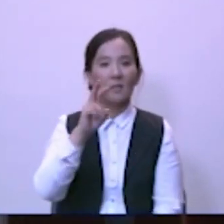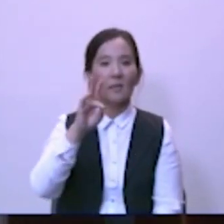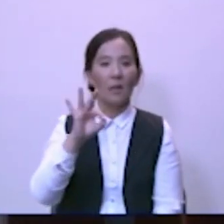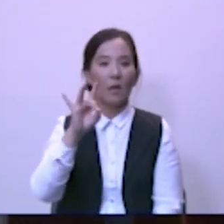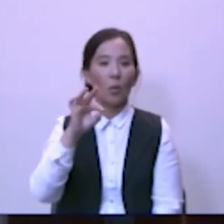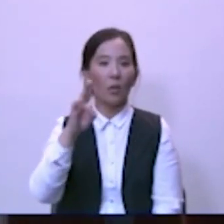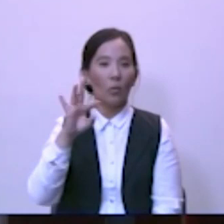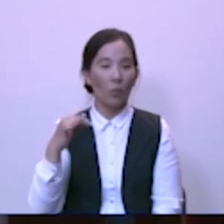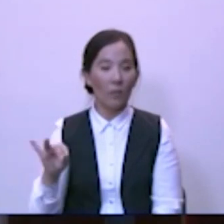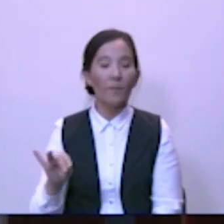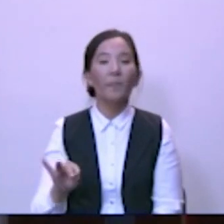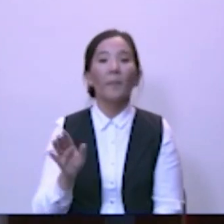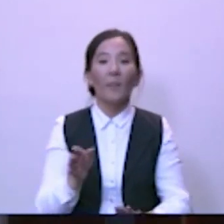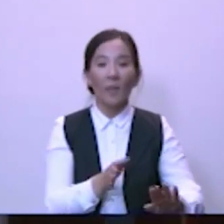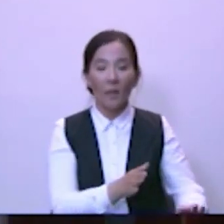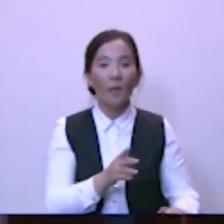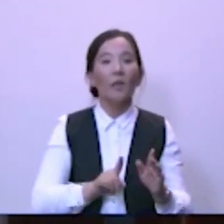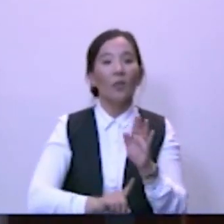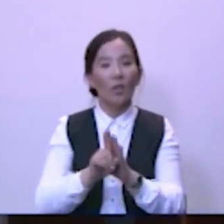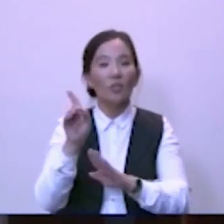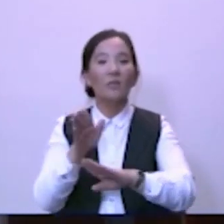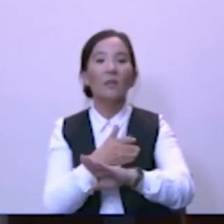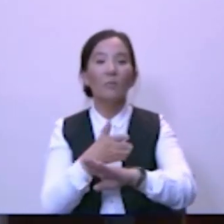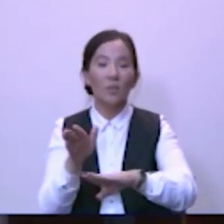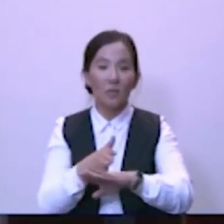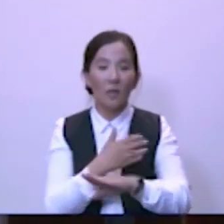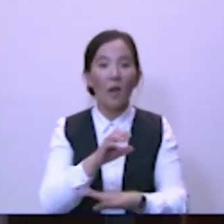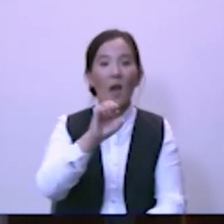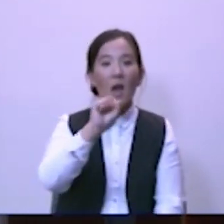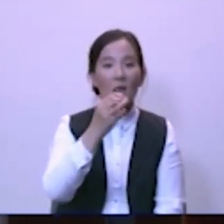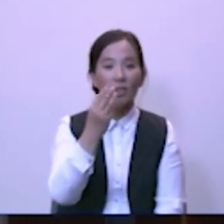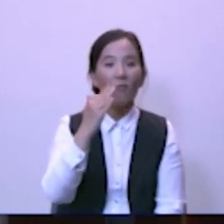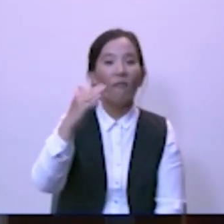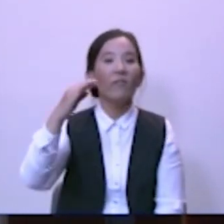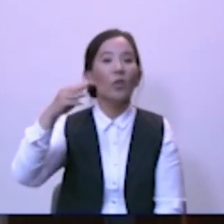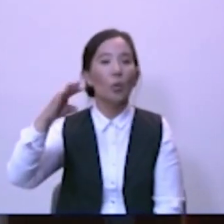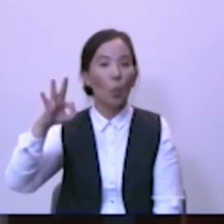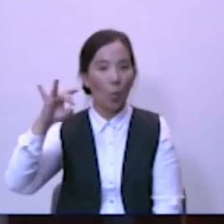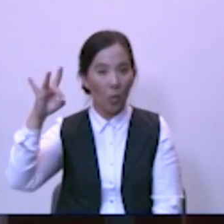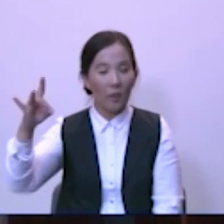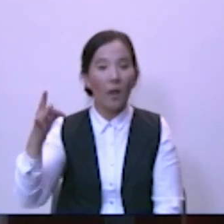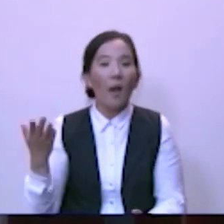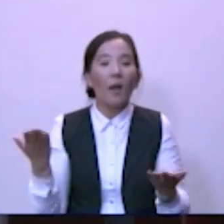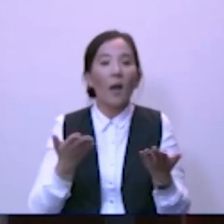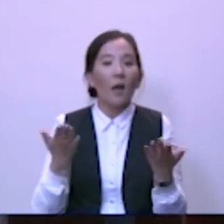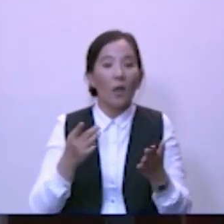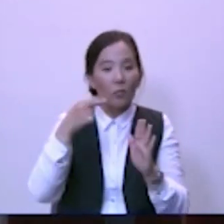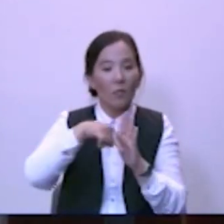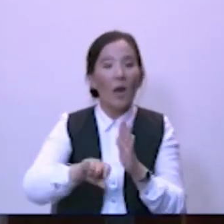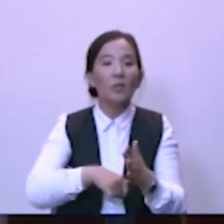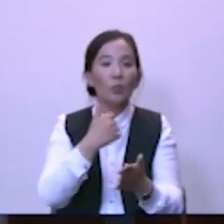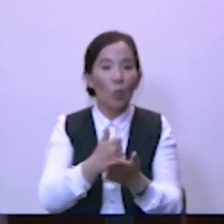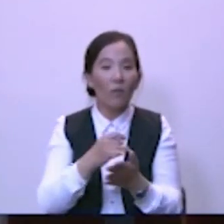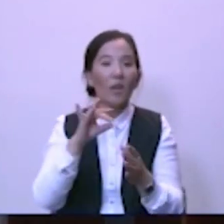давайте проклассифицируем например аж фтор давайте разберем какая она по основности и по